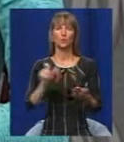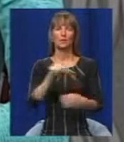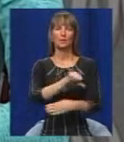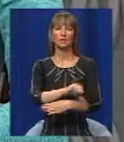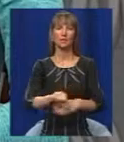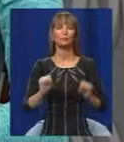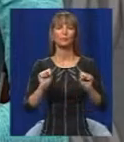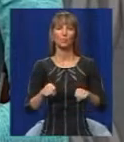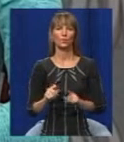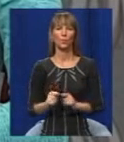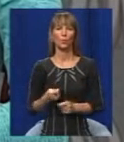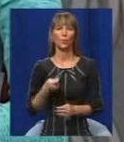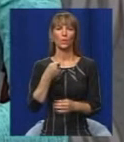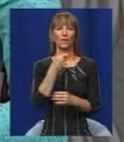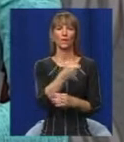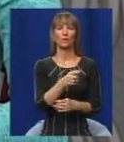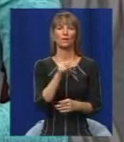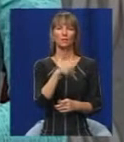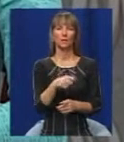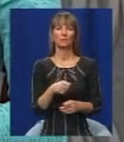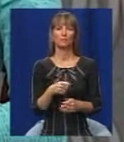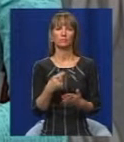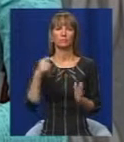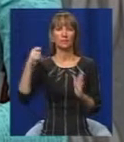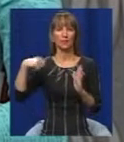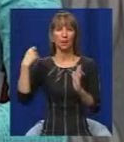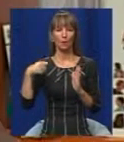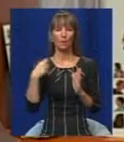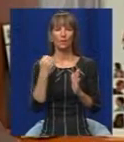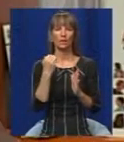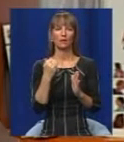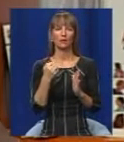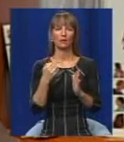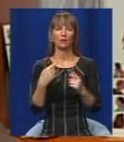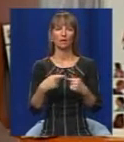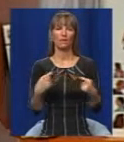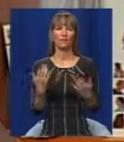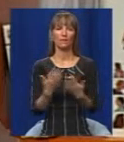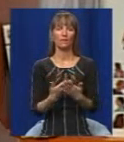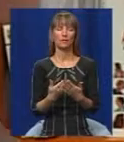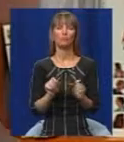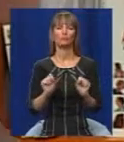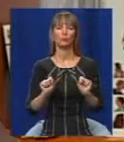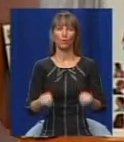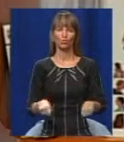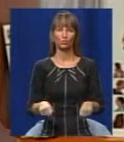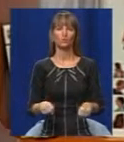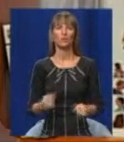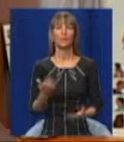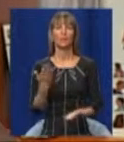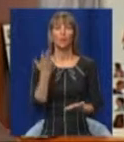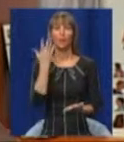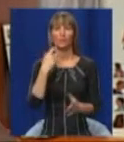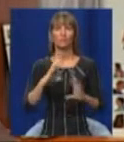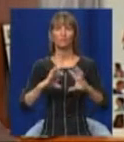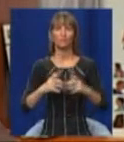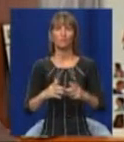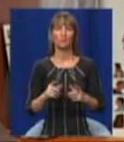поїхати кудись і знімати якісь певні матеріали там? Да, мені кажется, можна, тому що коли в світі відбувається